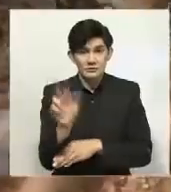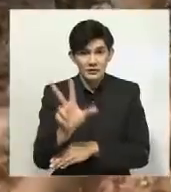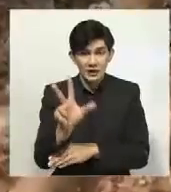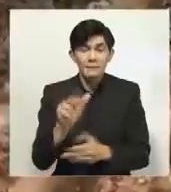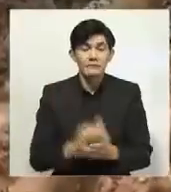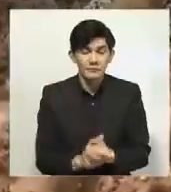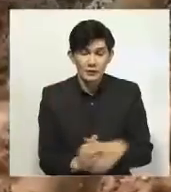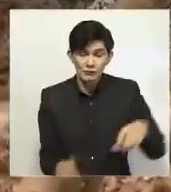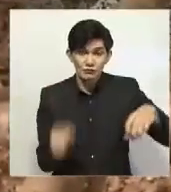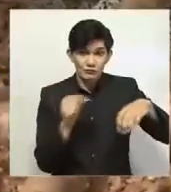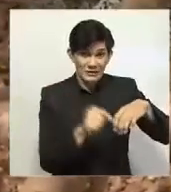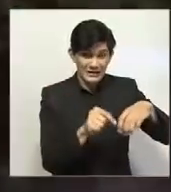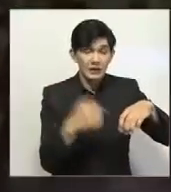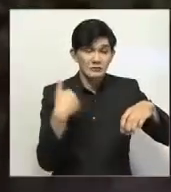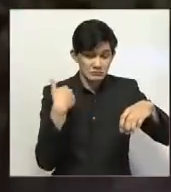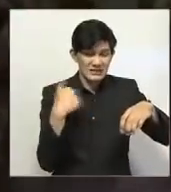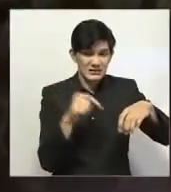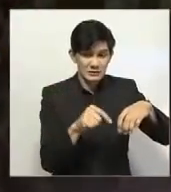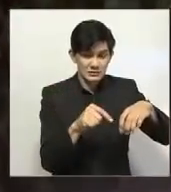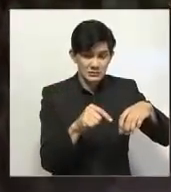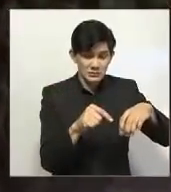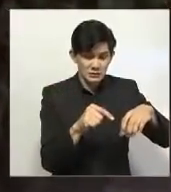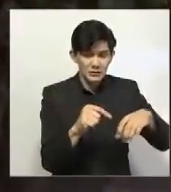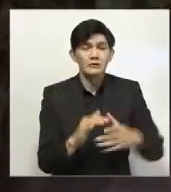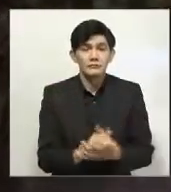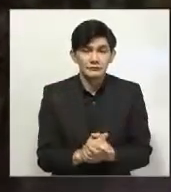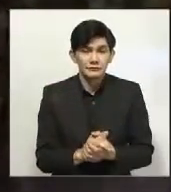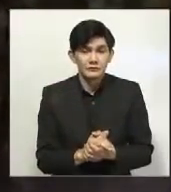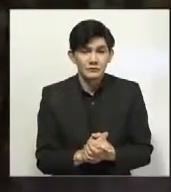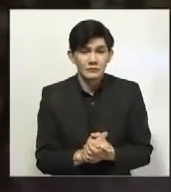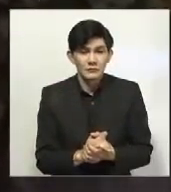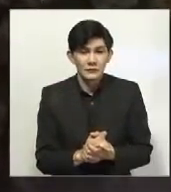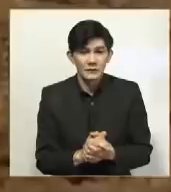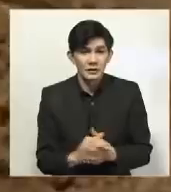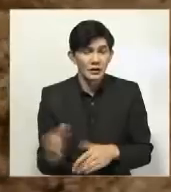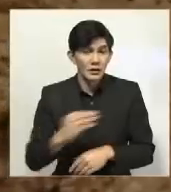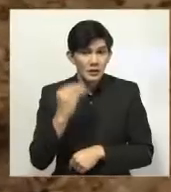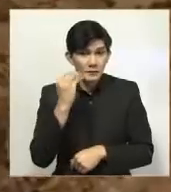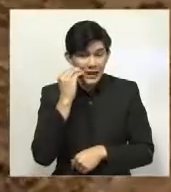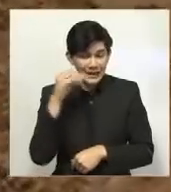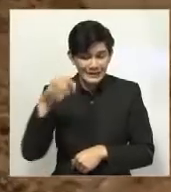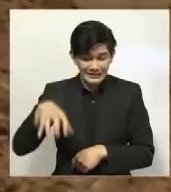13ชีวิตที่ติดอยู่ในถ้ำหลวงขุนน้ำนางนอนกันอย่างเต็มที่